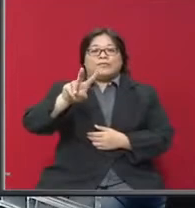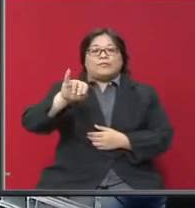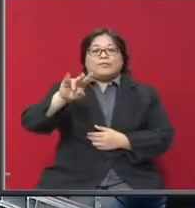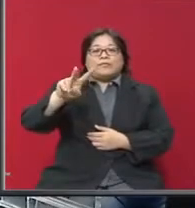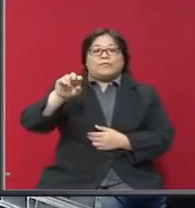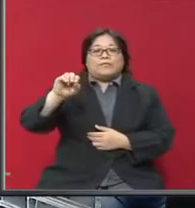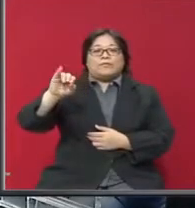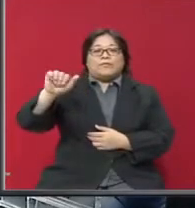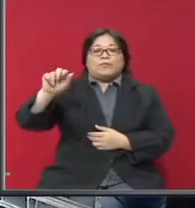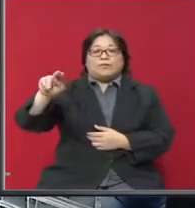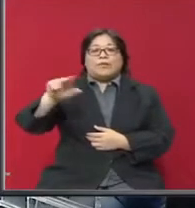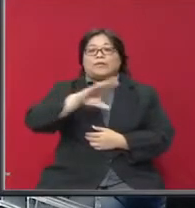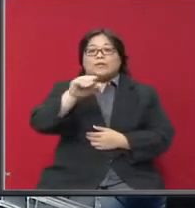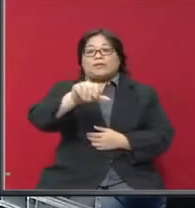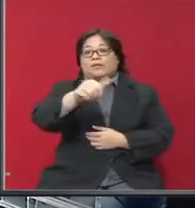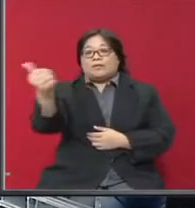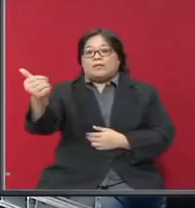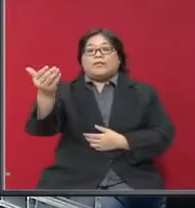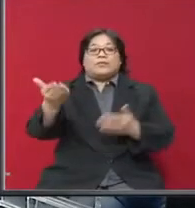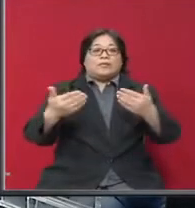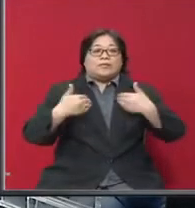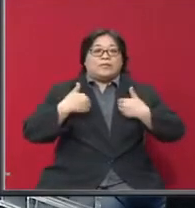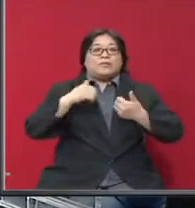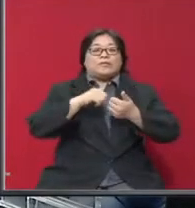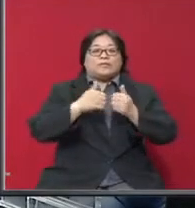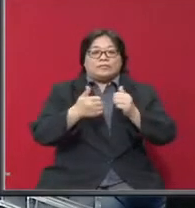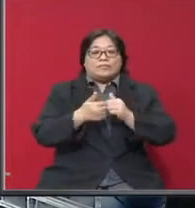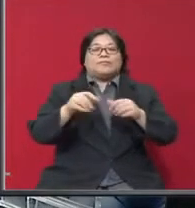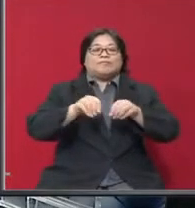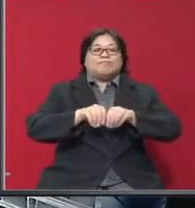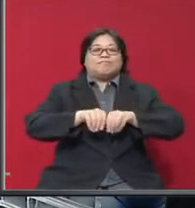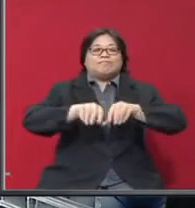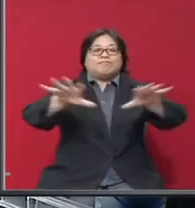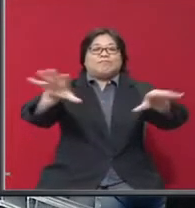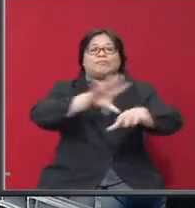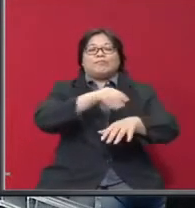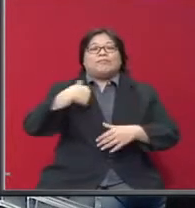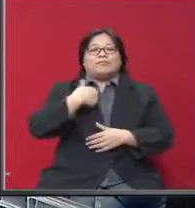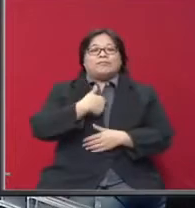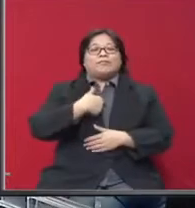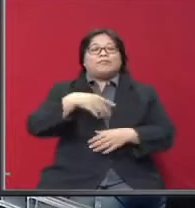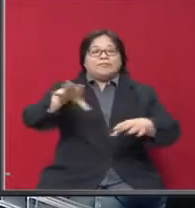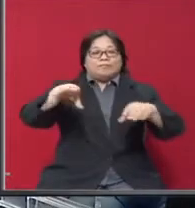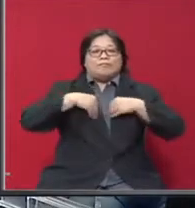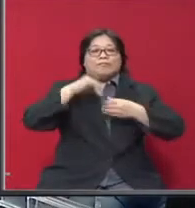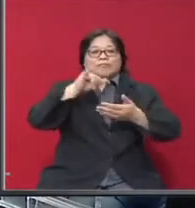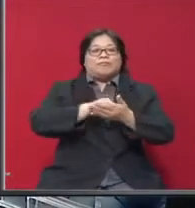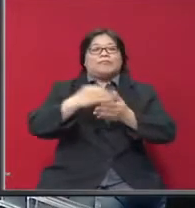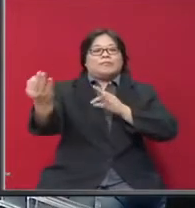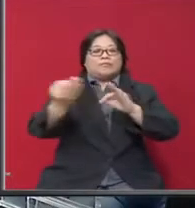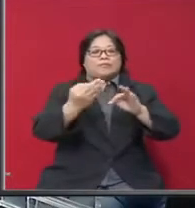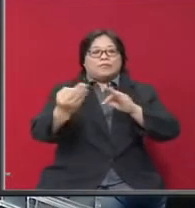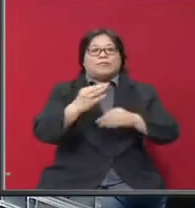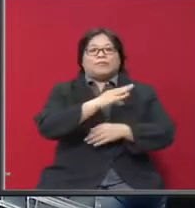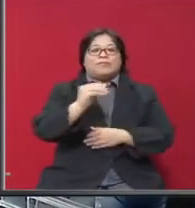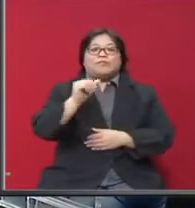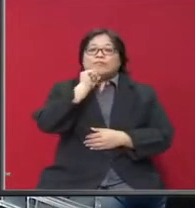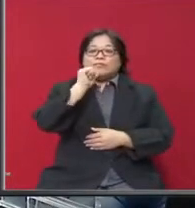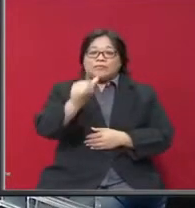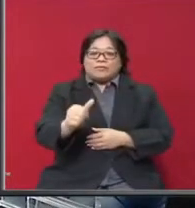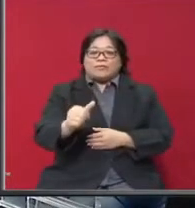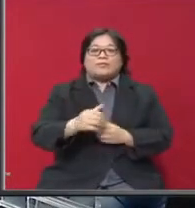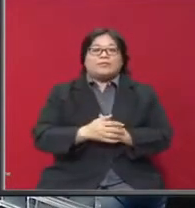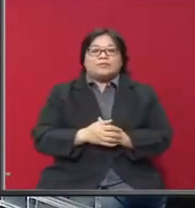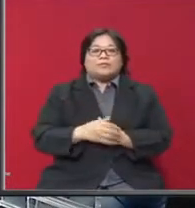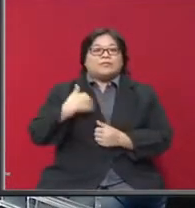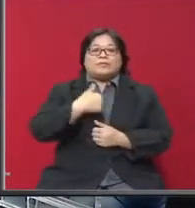onamo siblin tetapi yang lain-lain juga yang ada maksudnya tular Hai dan kita anggap itu sebagai maklum balas dan bukan